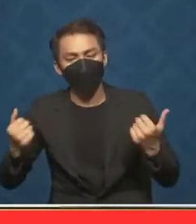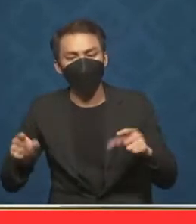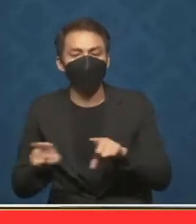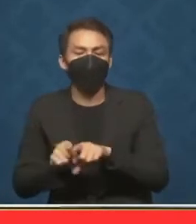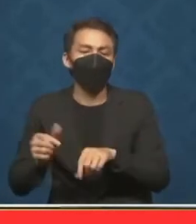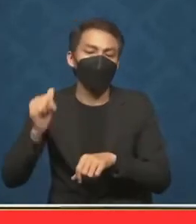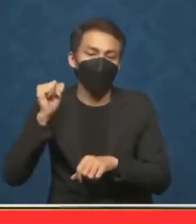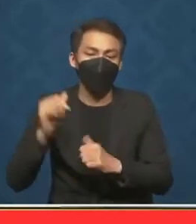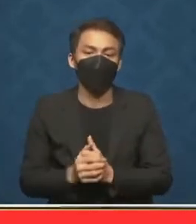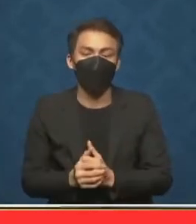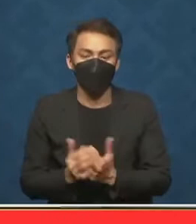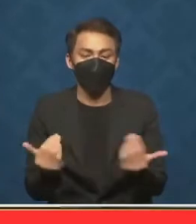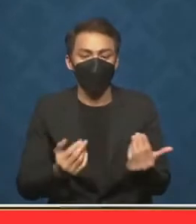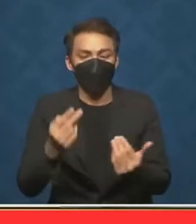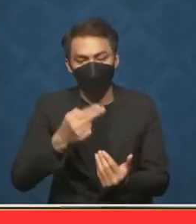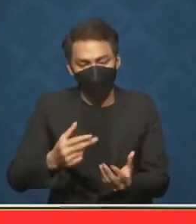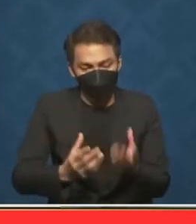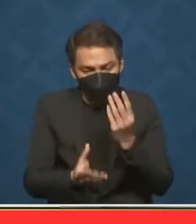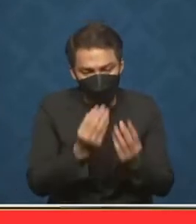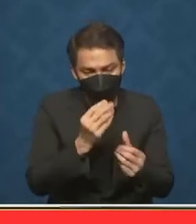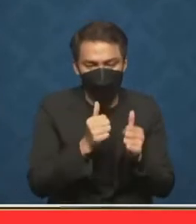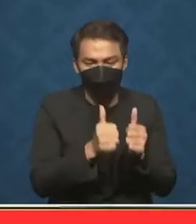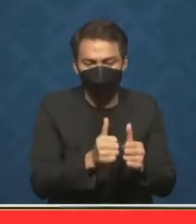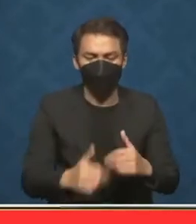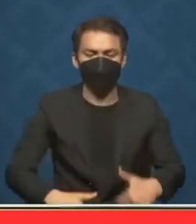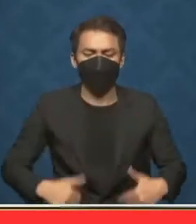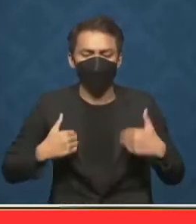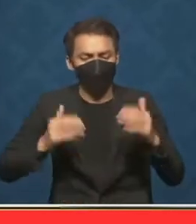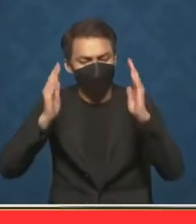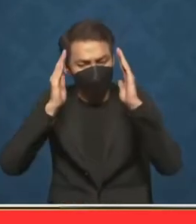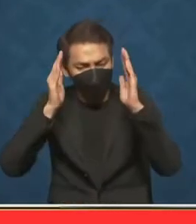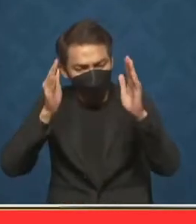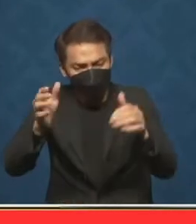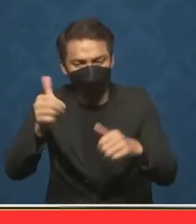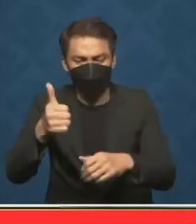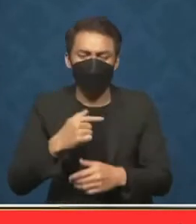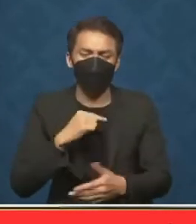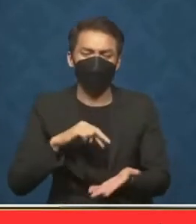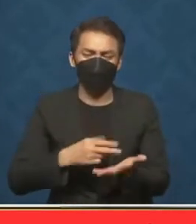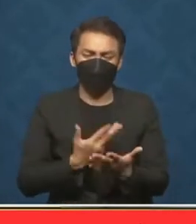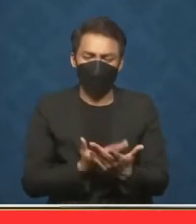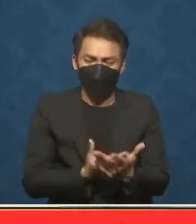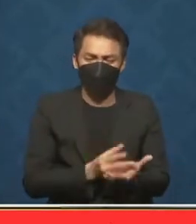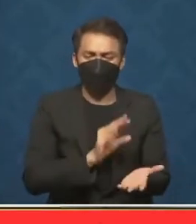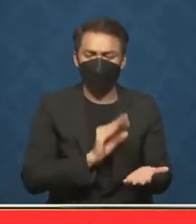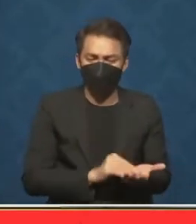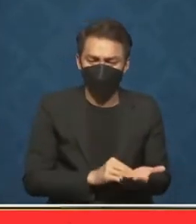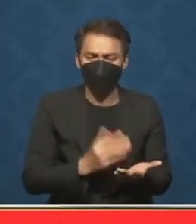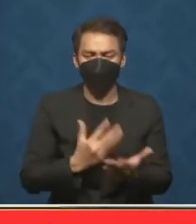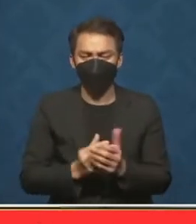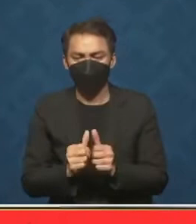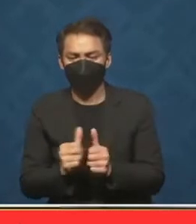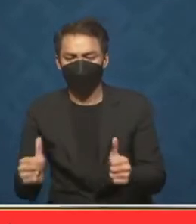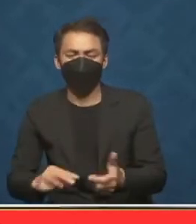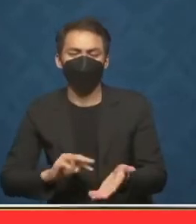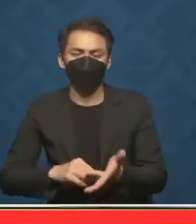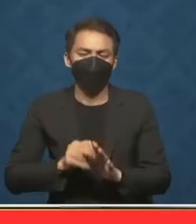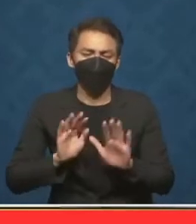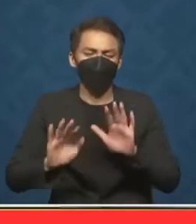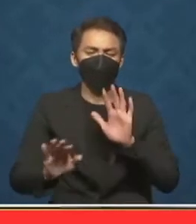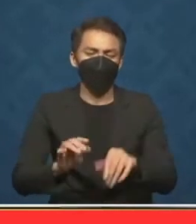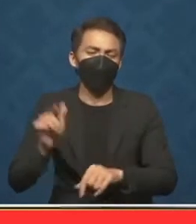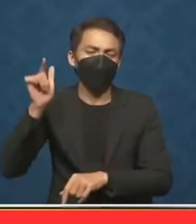มาลูกหลานไดเดีนดีชีวตเขามีอนาคตกินดีอยู่ดีมีเลือกกินเลือกเก็บให้เหมือนยคท่านในยกทักษนชินวัร